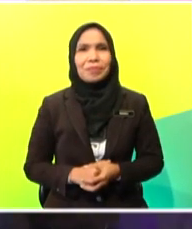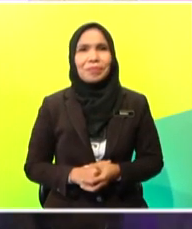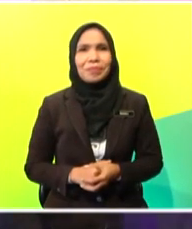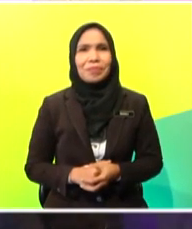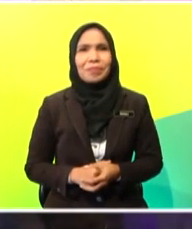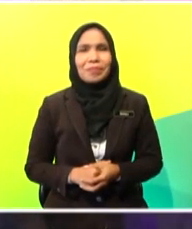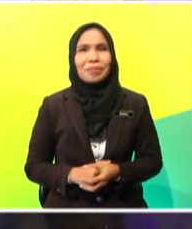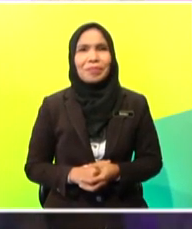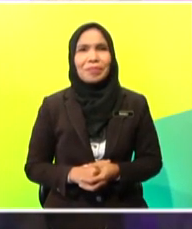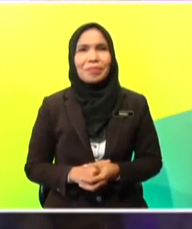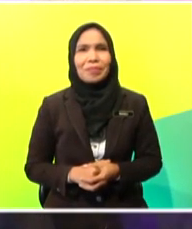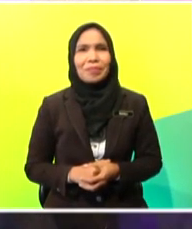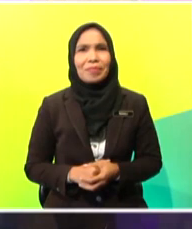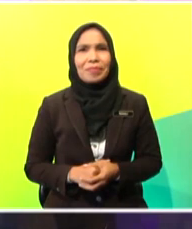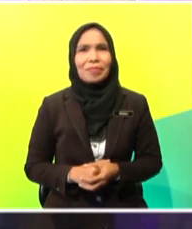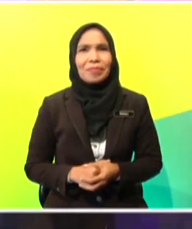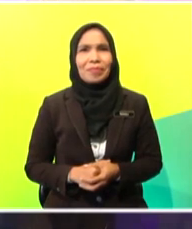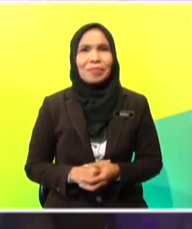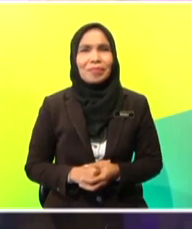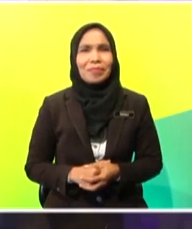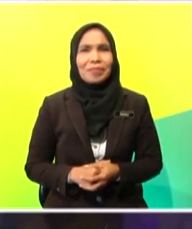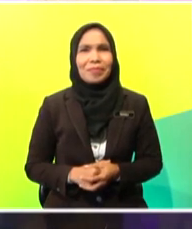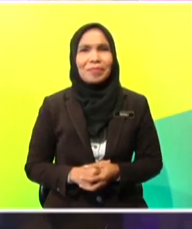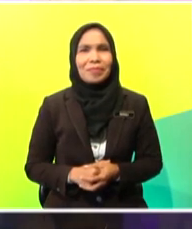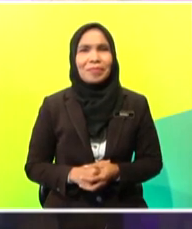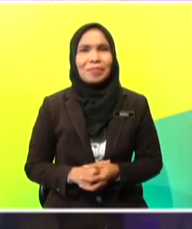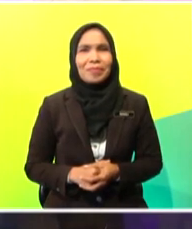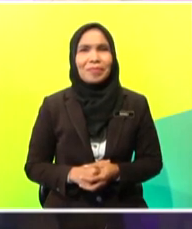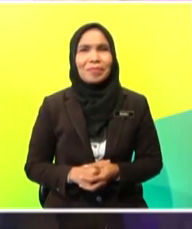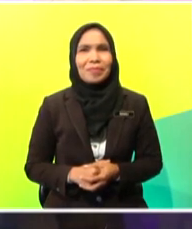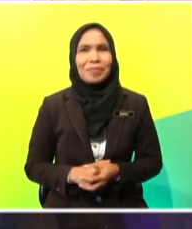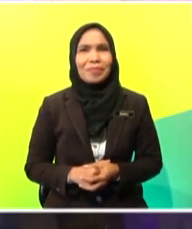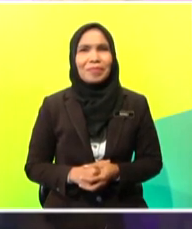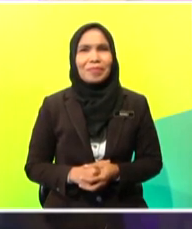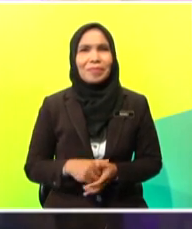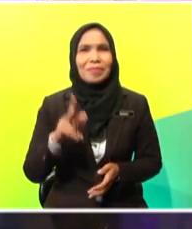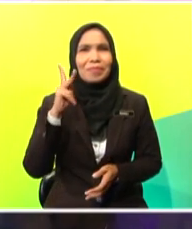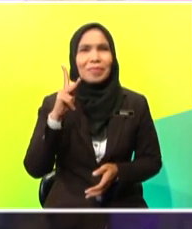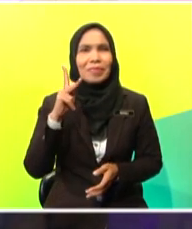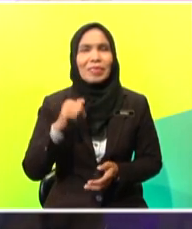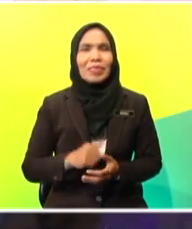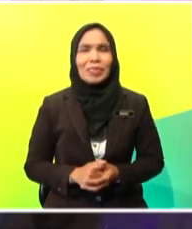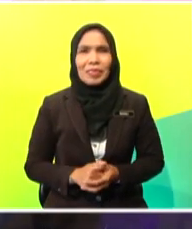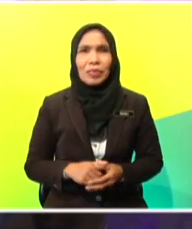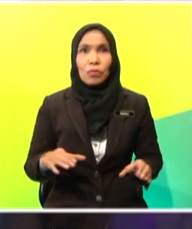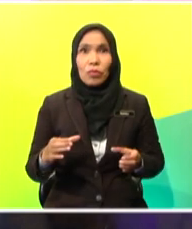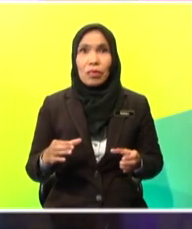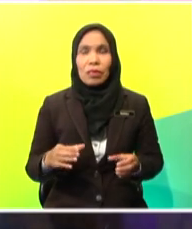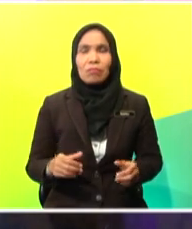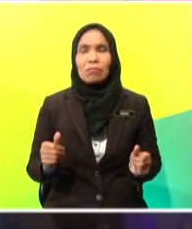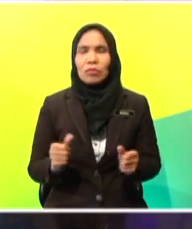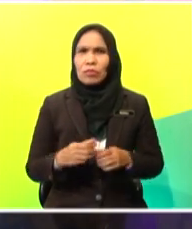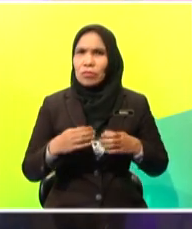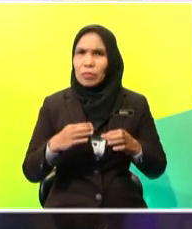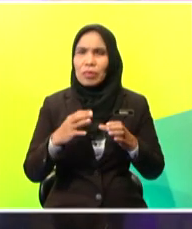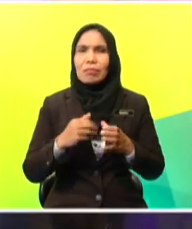mulai menyanyi cantik Lagi ngapain nih Saya cari huruf